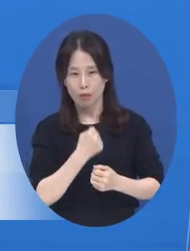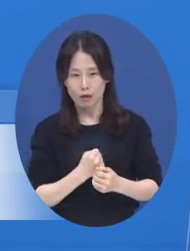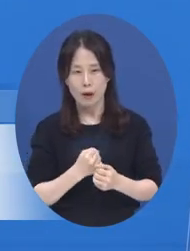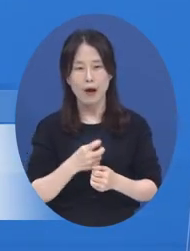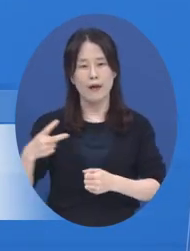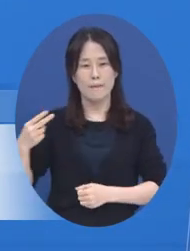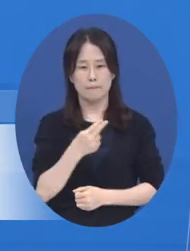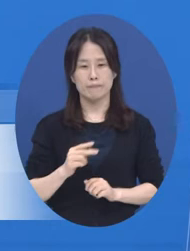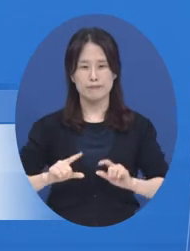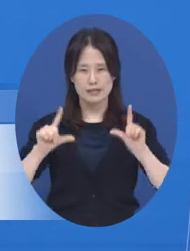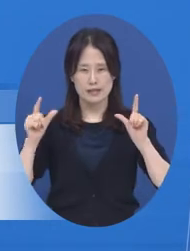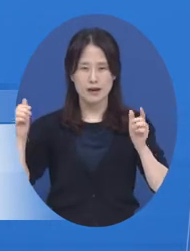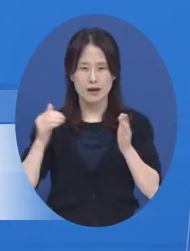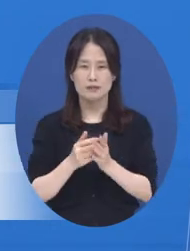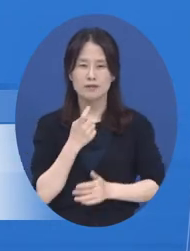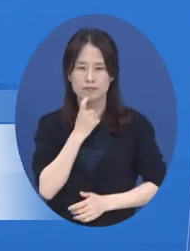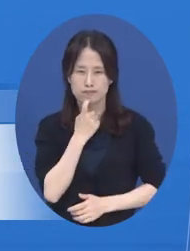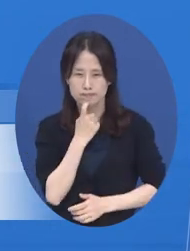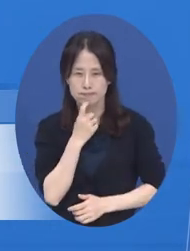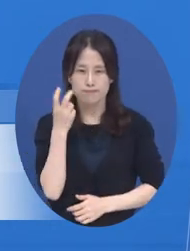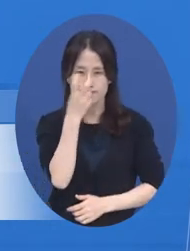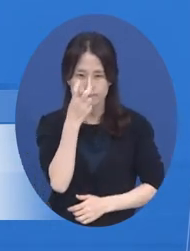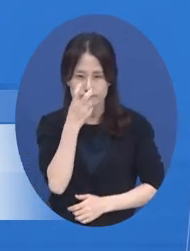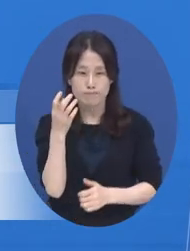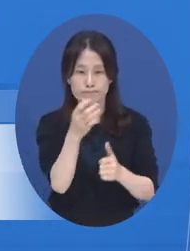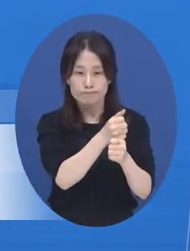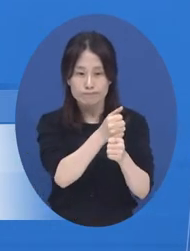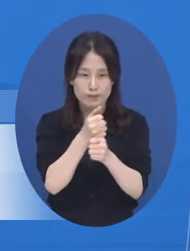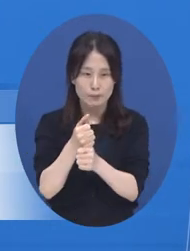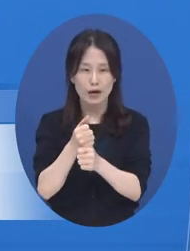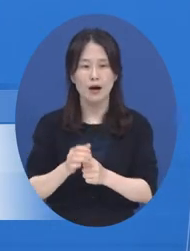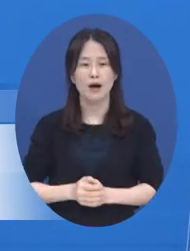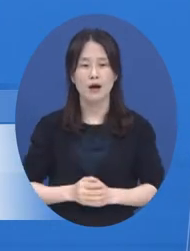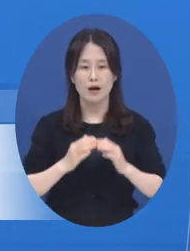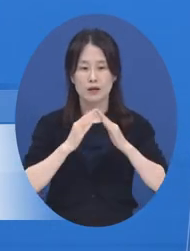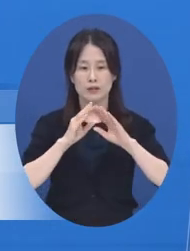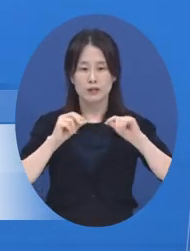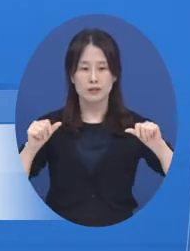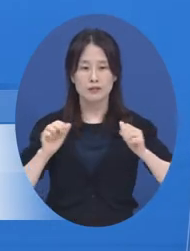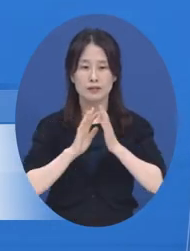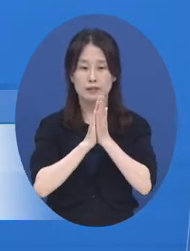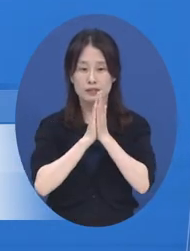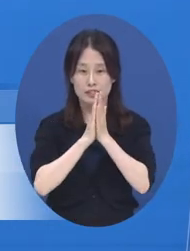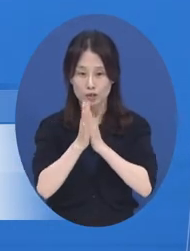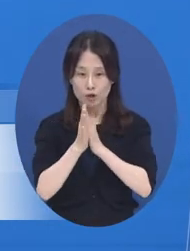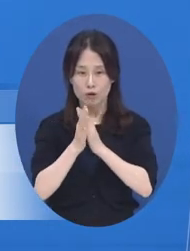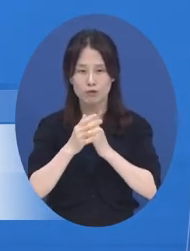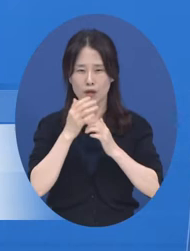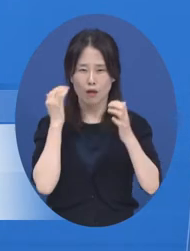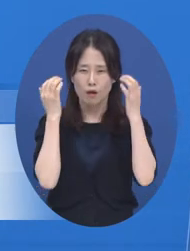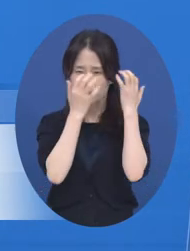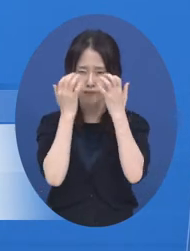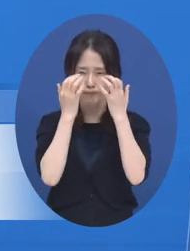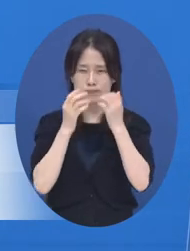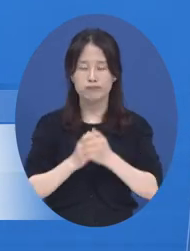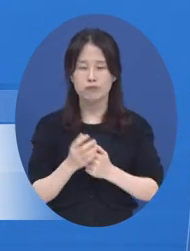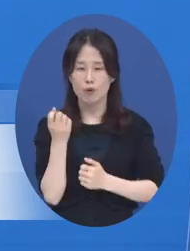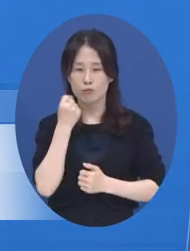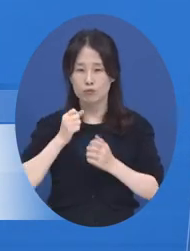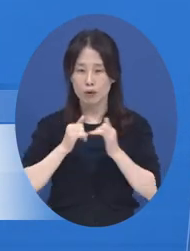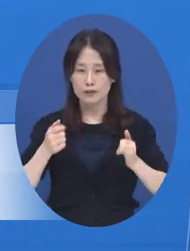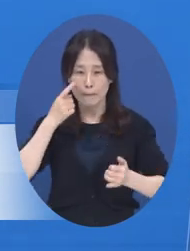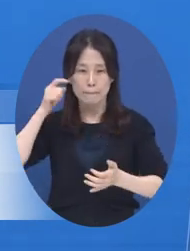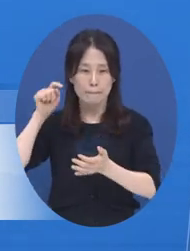날까지 끝까지 추적해서 검거하고 부동산 시장 질서를 교란시키는